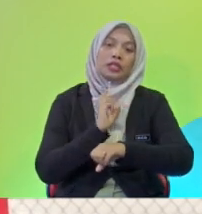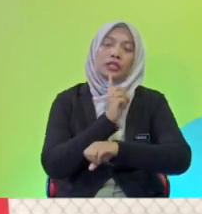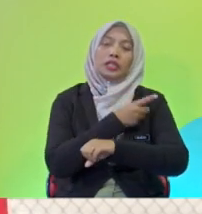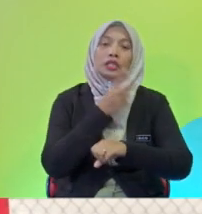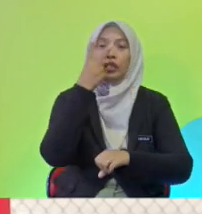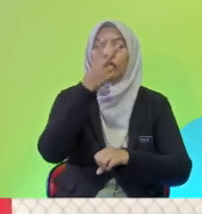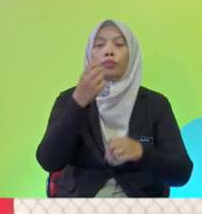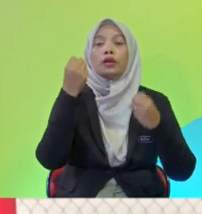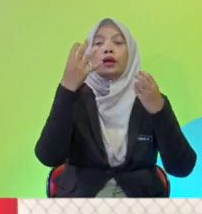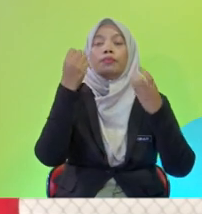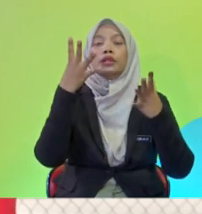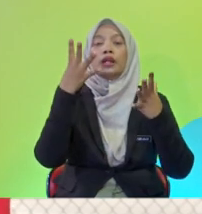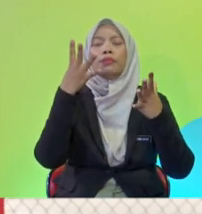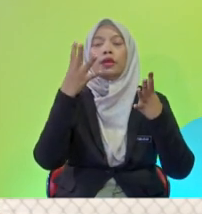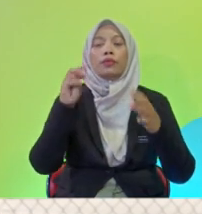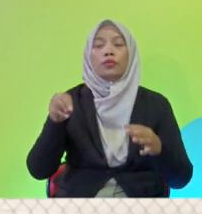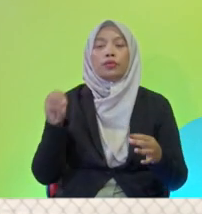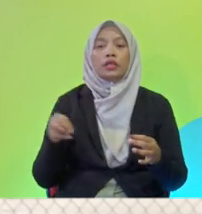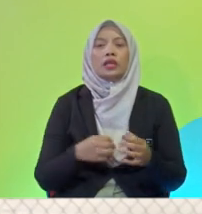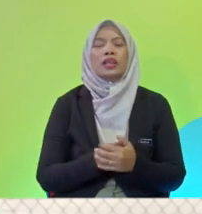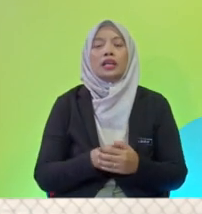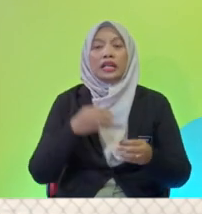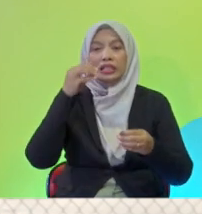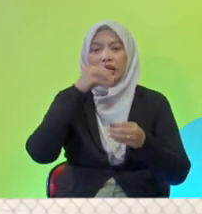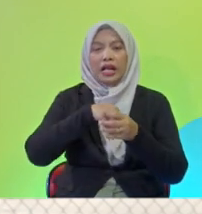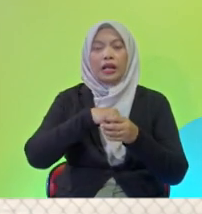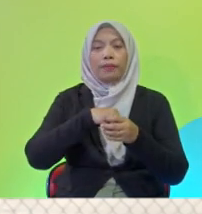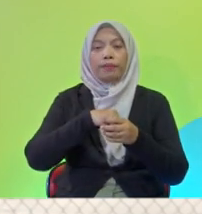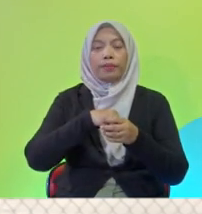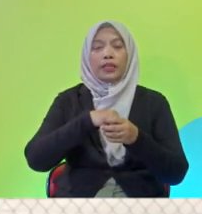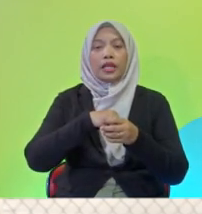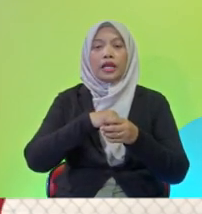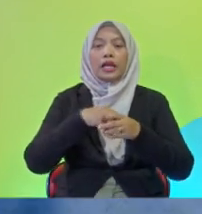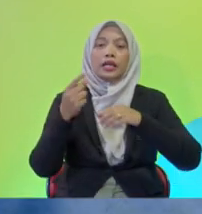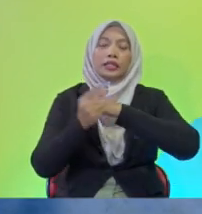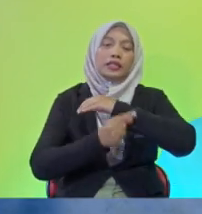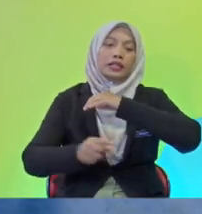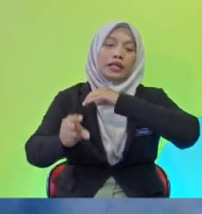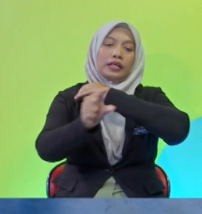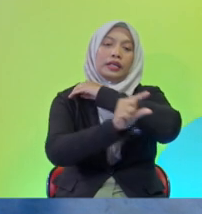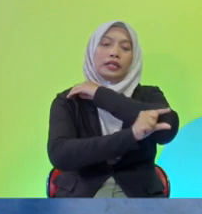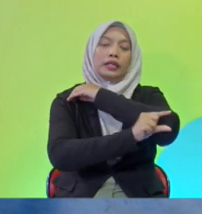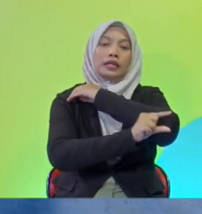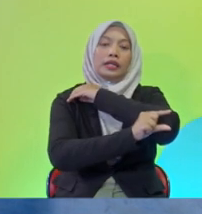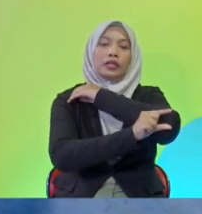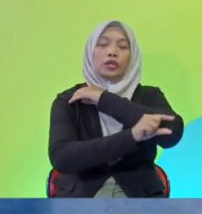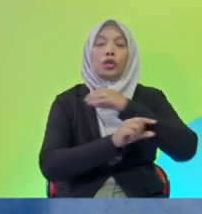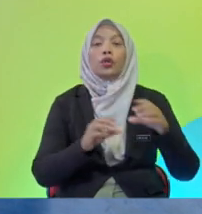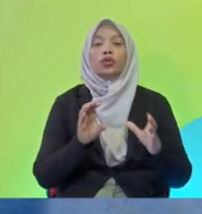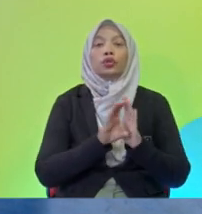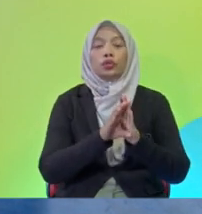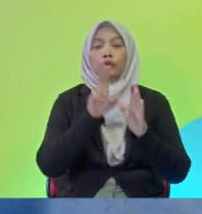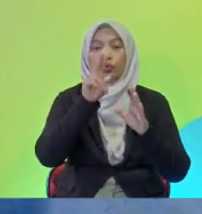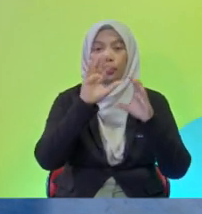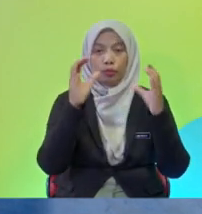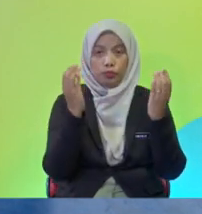berapa ramai murid yang tinggal di dalam gelanggang. Okey. Contohnya, tim Aiman tinggal 2 orang.